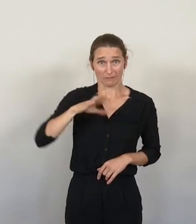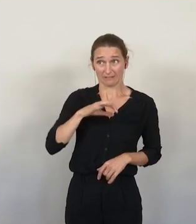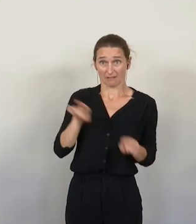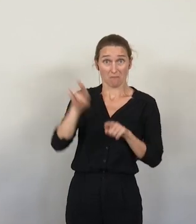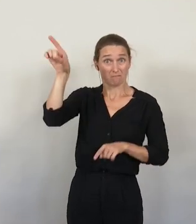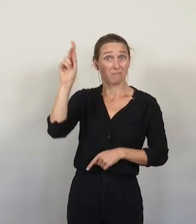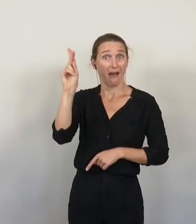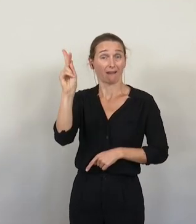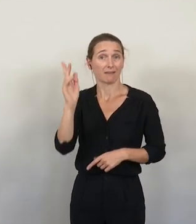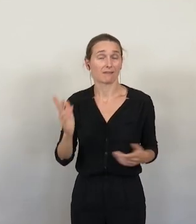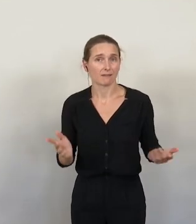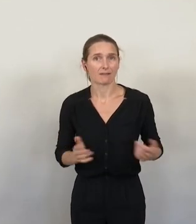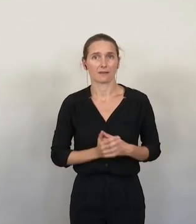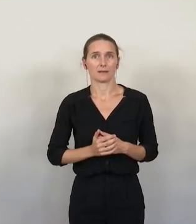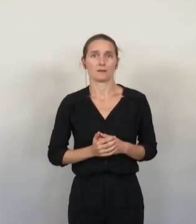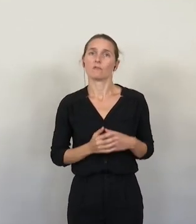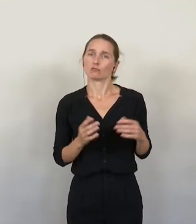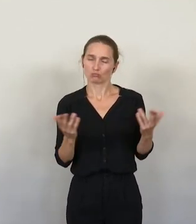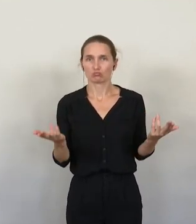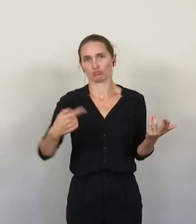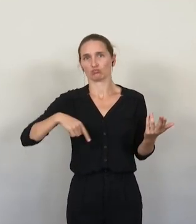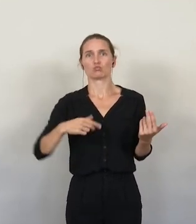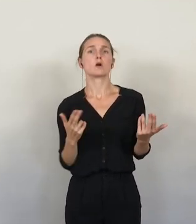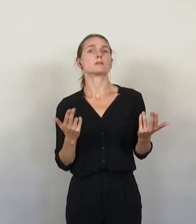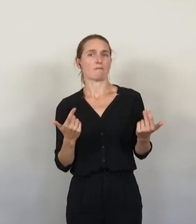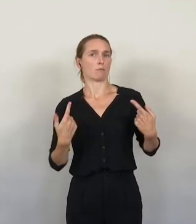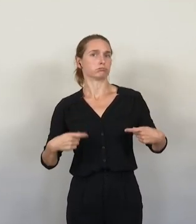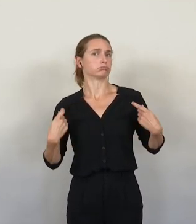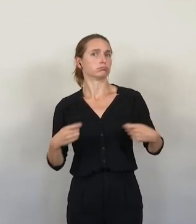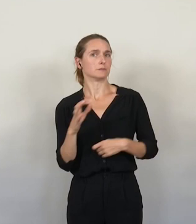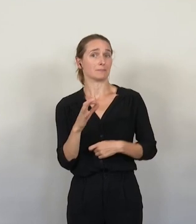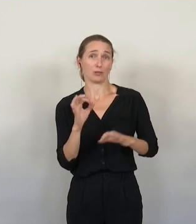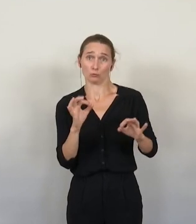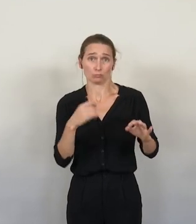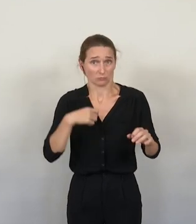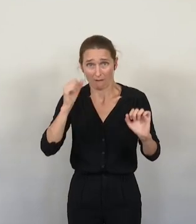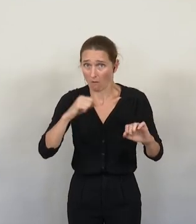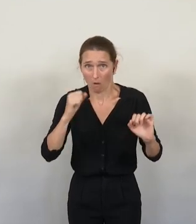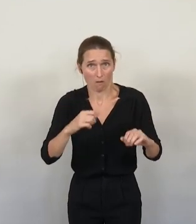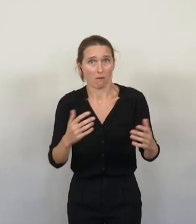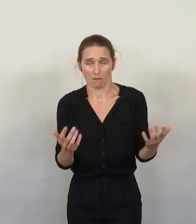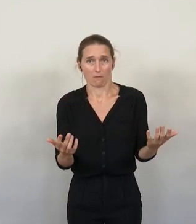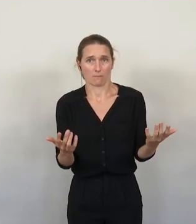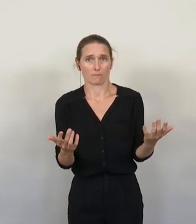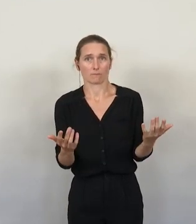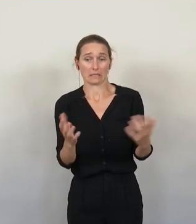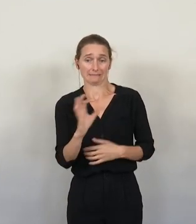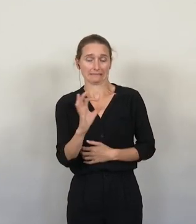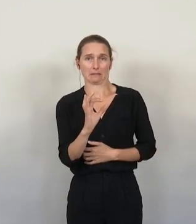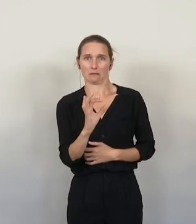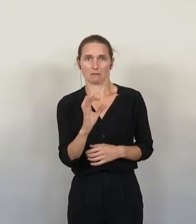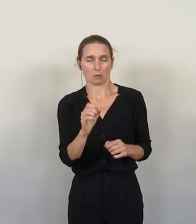monde donc un nombre important de de toilettes mais évidemment je vous rejoins là c'est que elles sont d'une